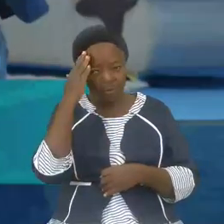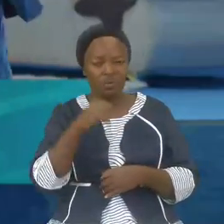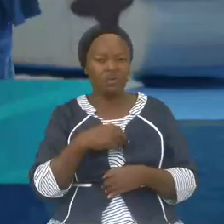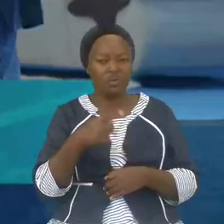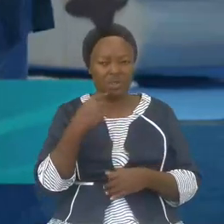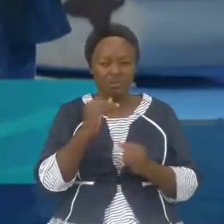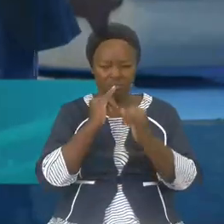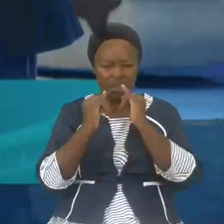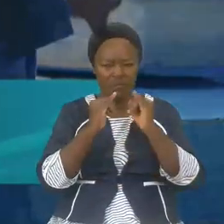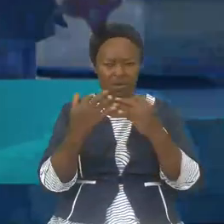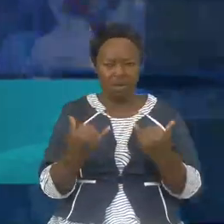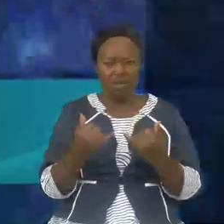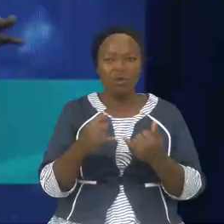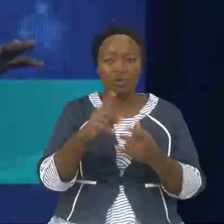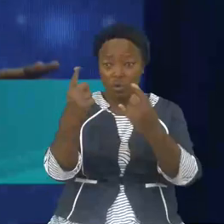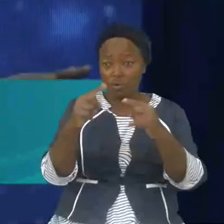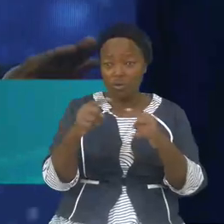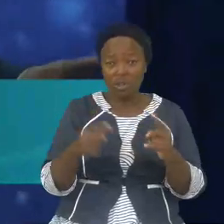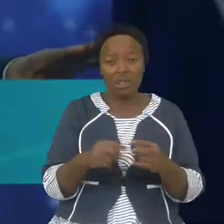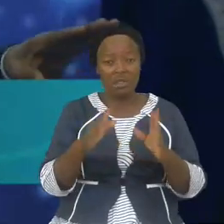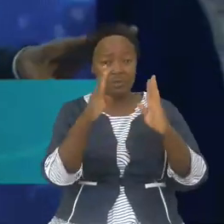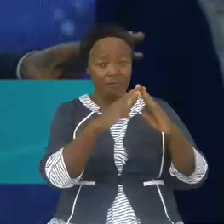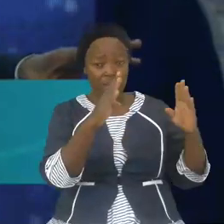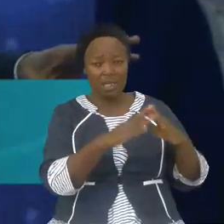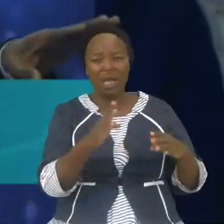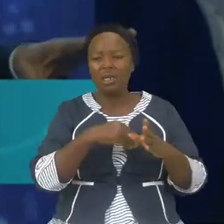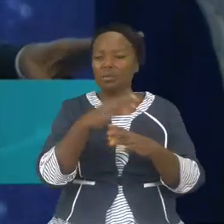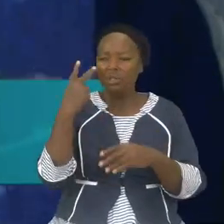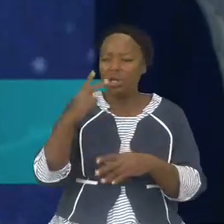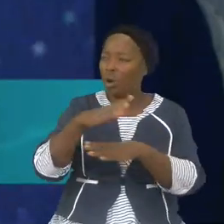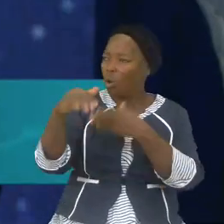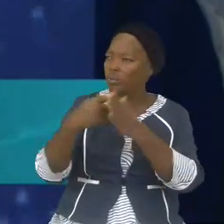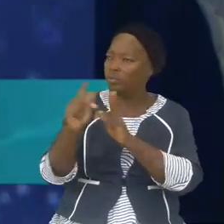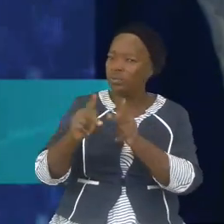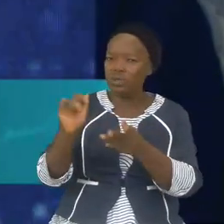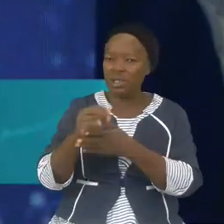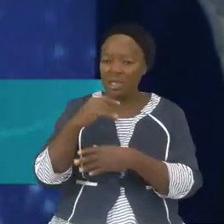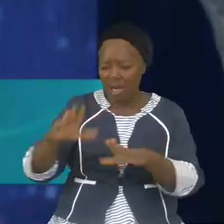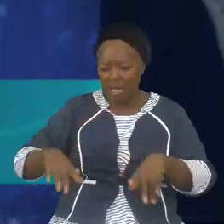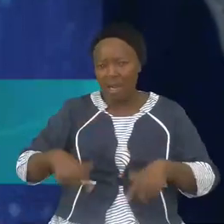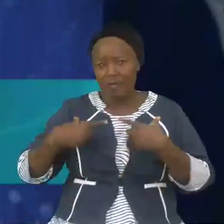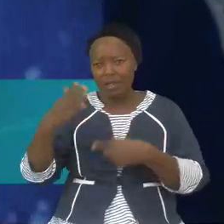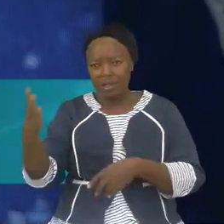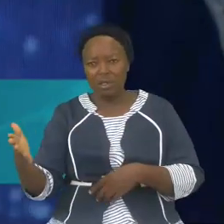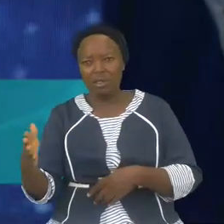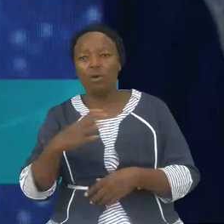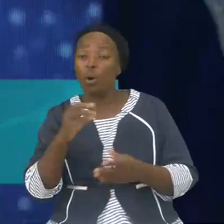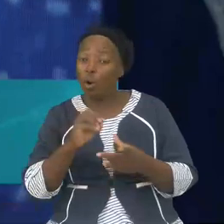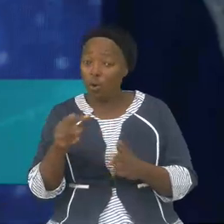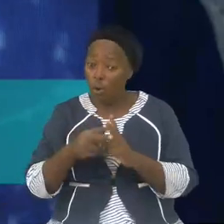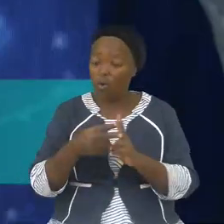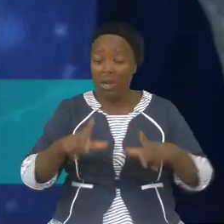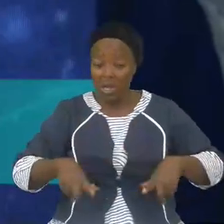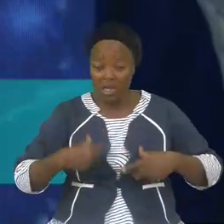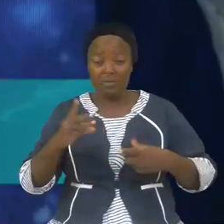Et faisons une simple interview. On vit dans ce village, des gens qui vivent ici ou